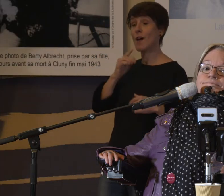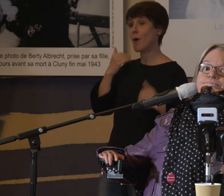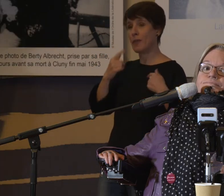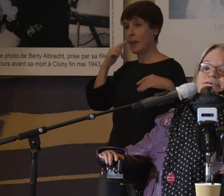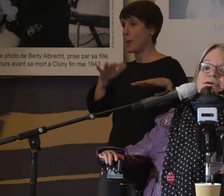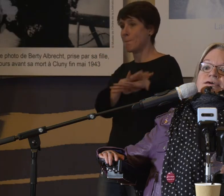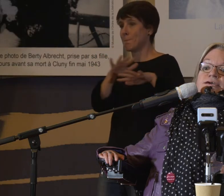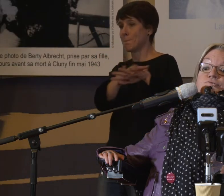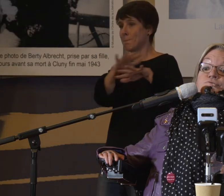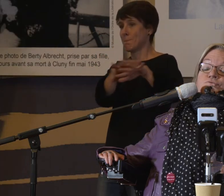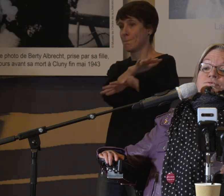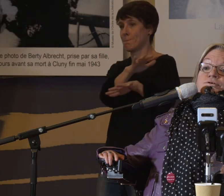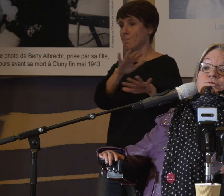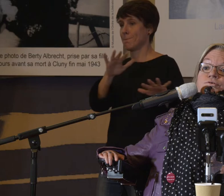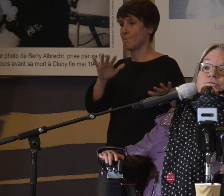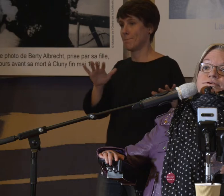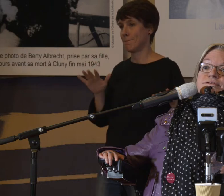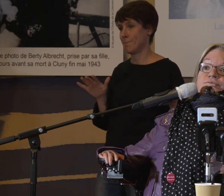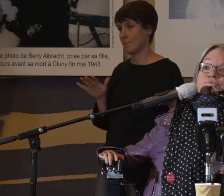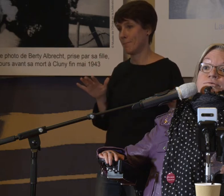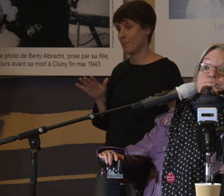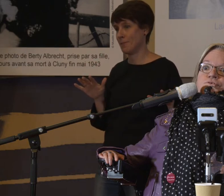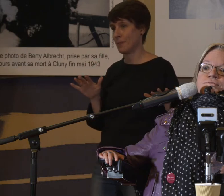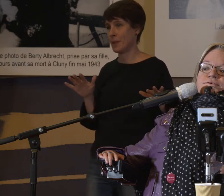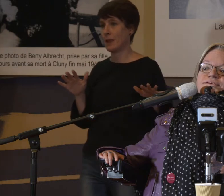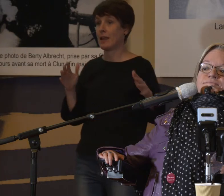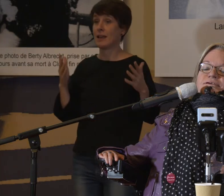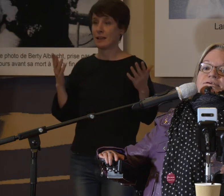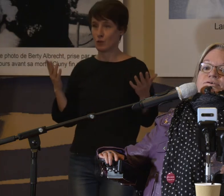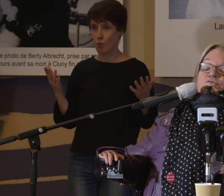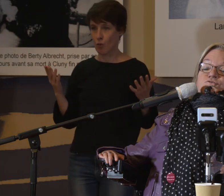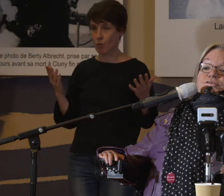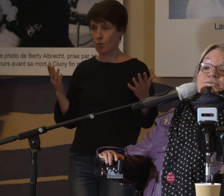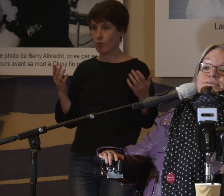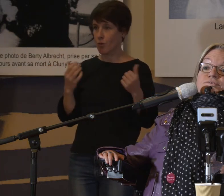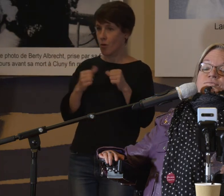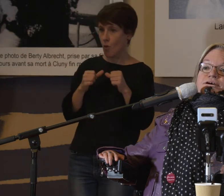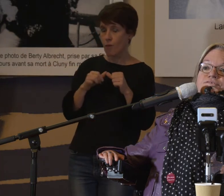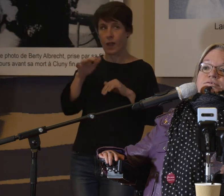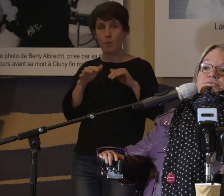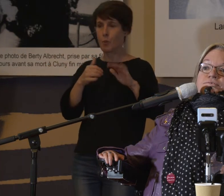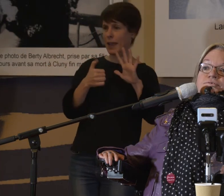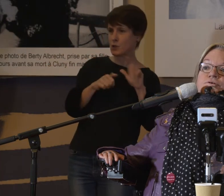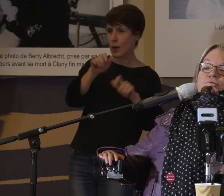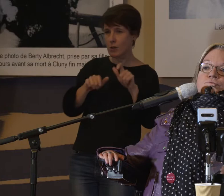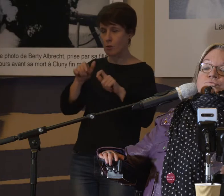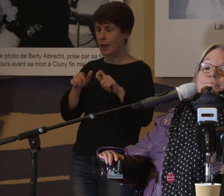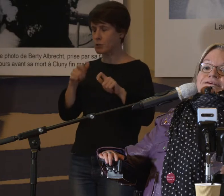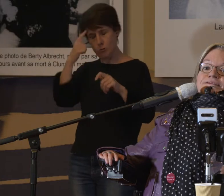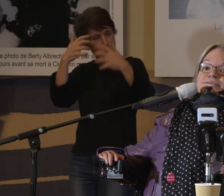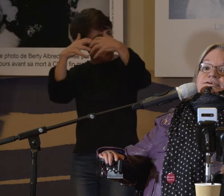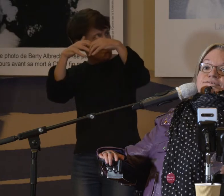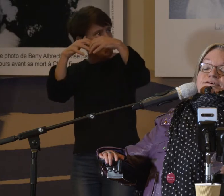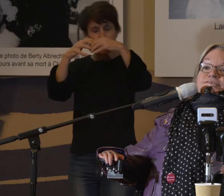invisibilisées. Et du coup, il y a eu un bouillonnement d'esprit. Une soixantaine de personnes ont eu